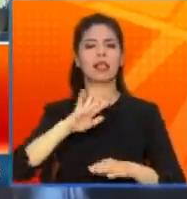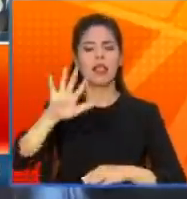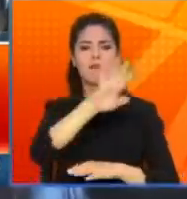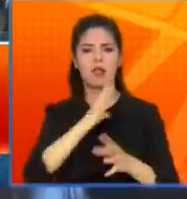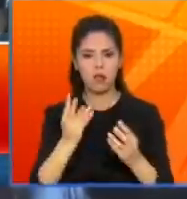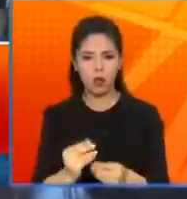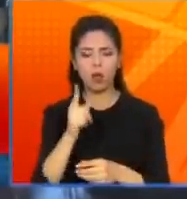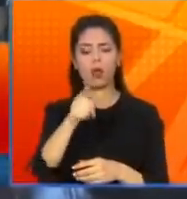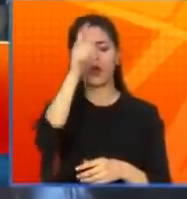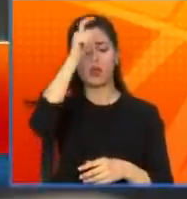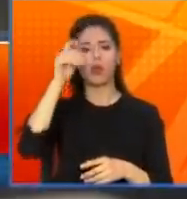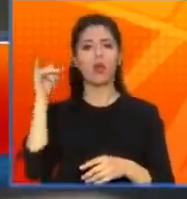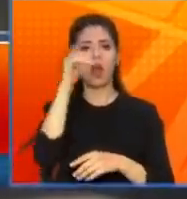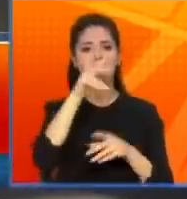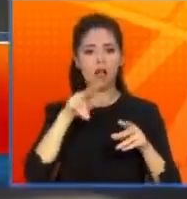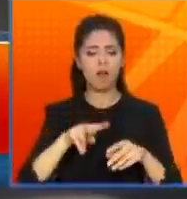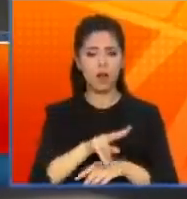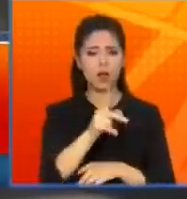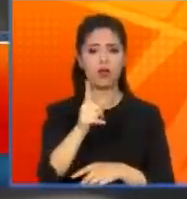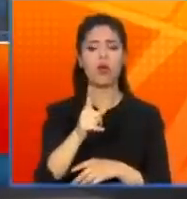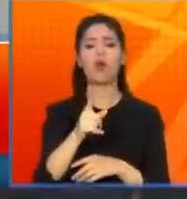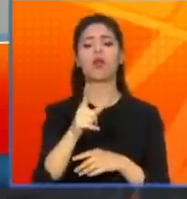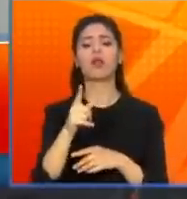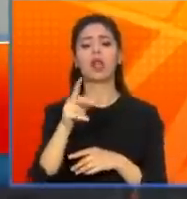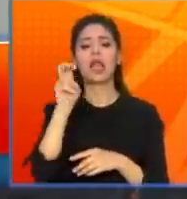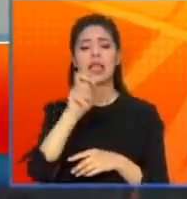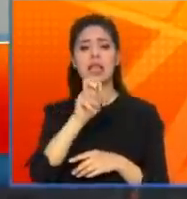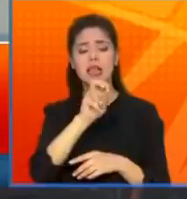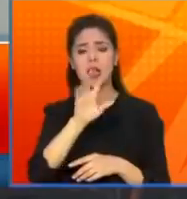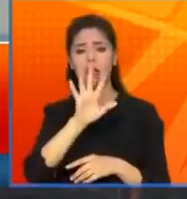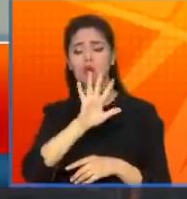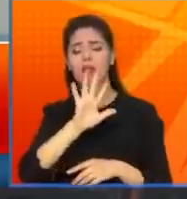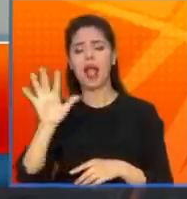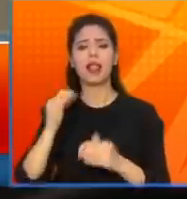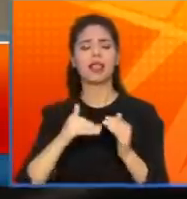Türk Hava Yolları bugüne kadar koronavirüsün yayıldığı ülkelere uçan 850'den